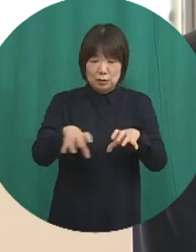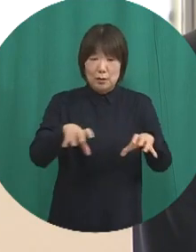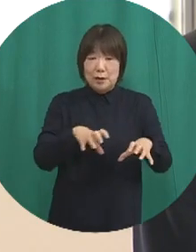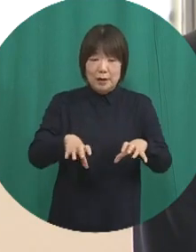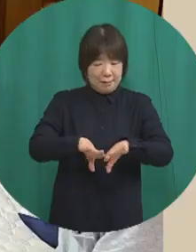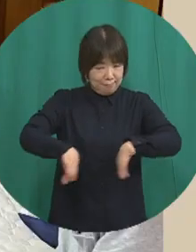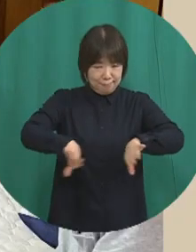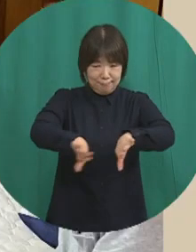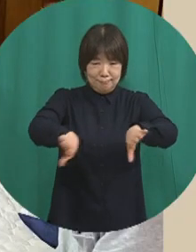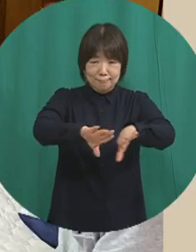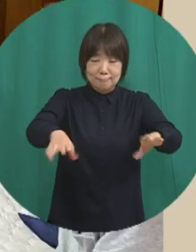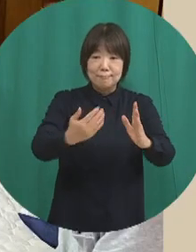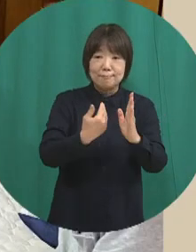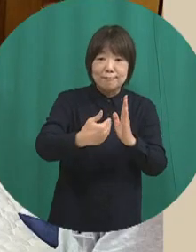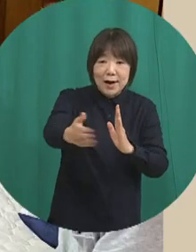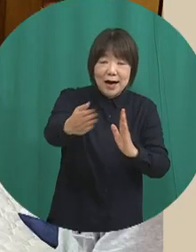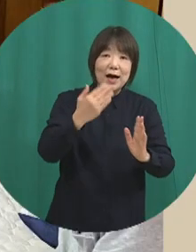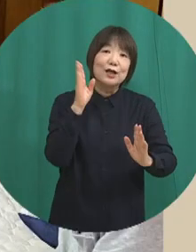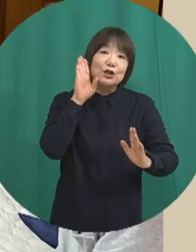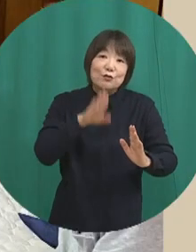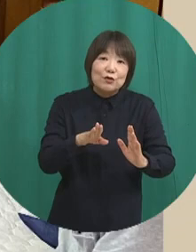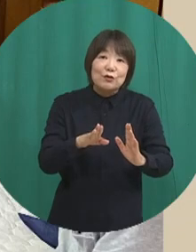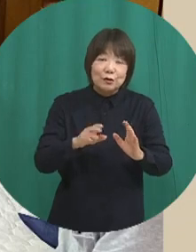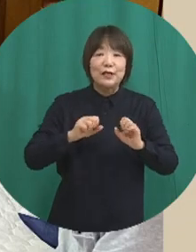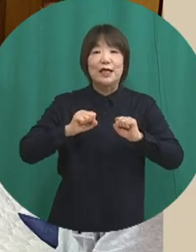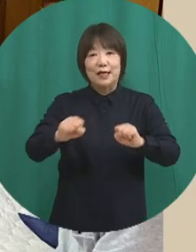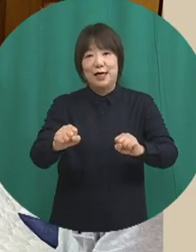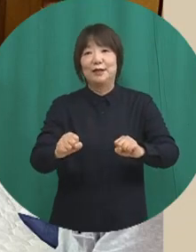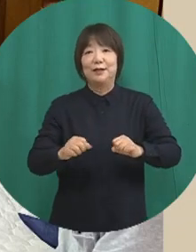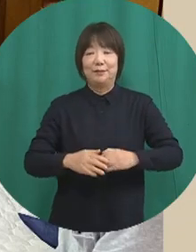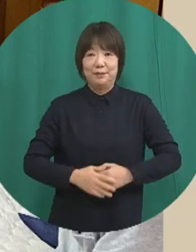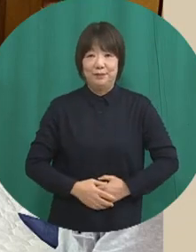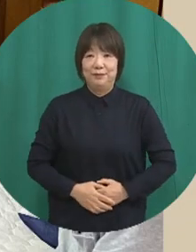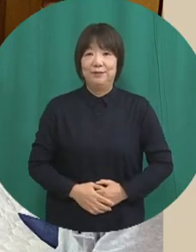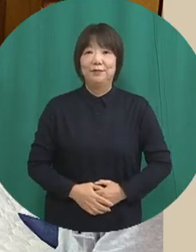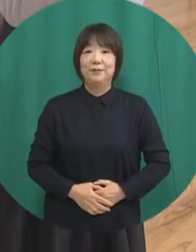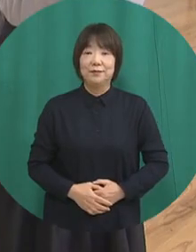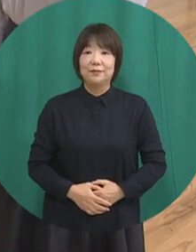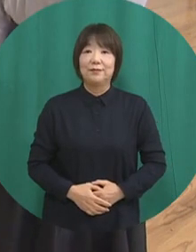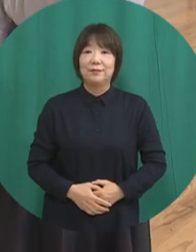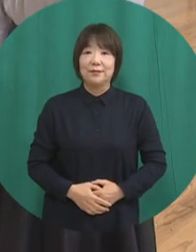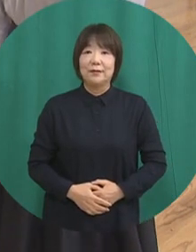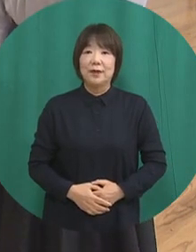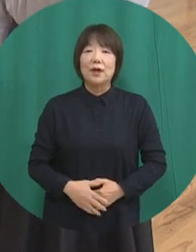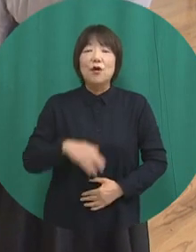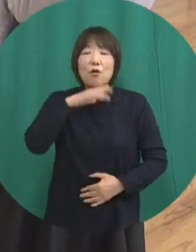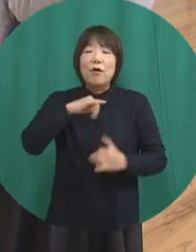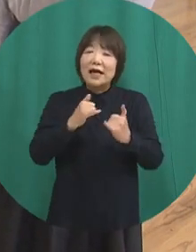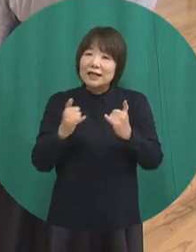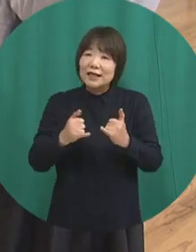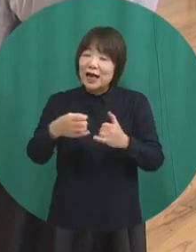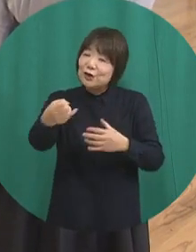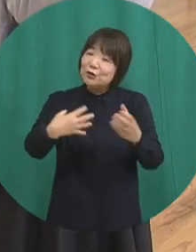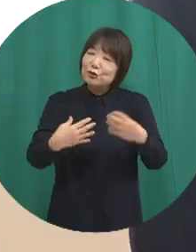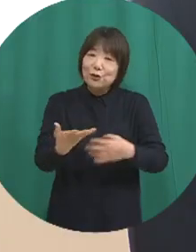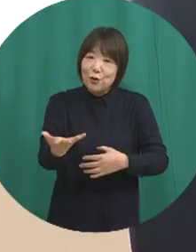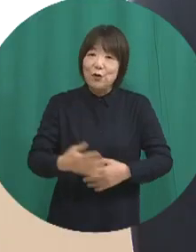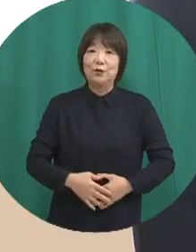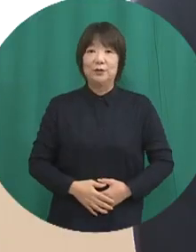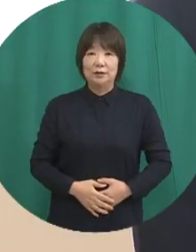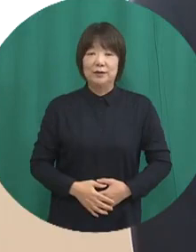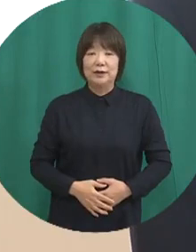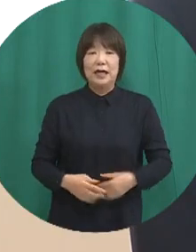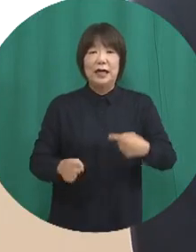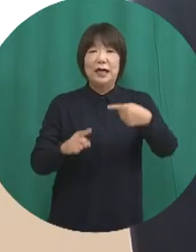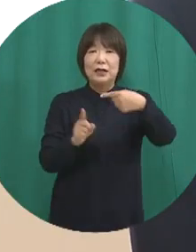塞がれていて、避難経路を確保するために家具の移動などを行いました。 高齢者の反応はどうでしたか？ 一人